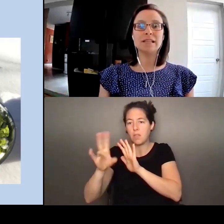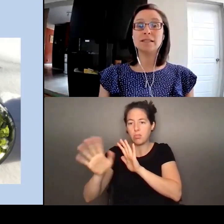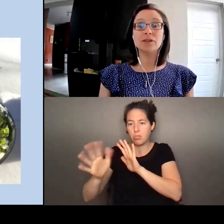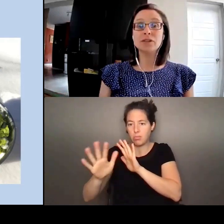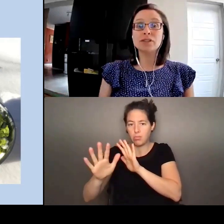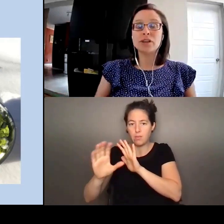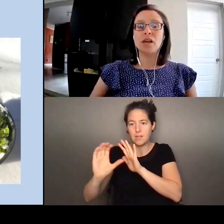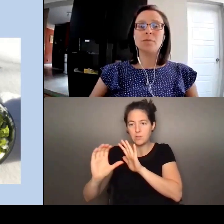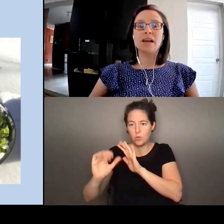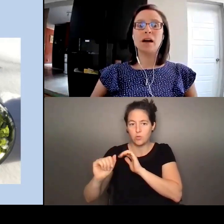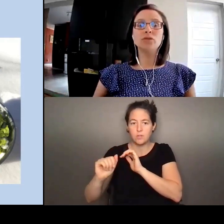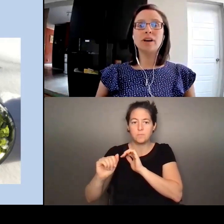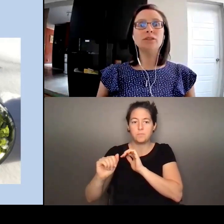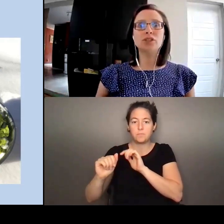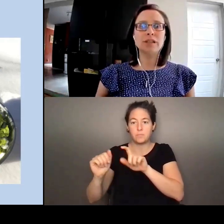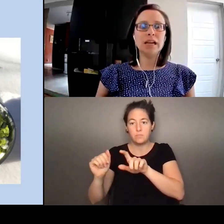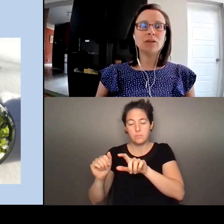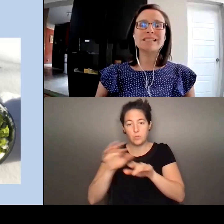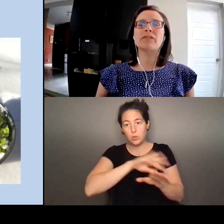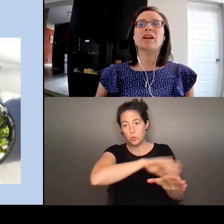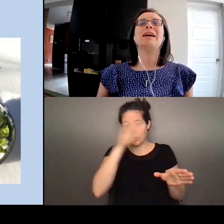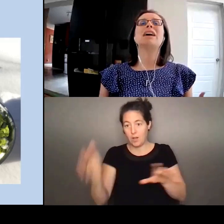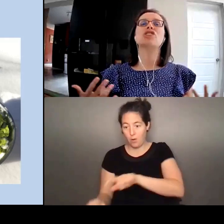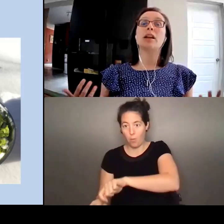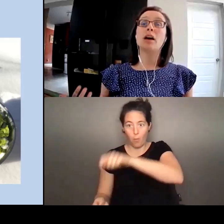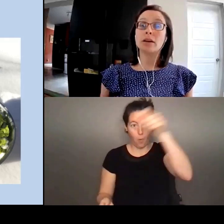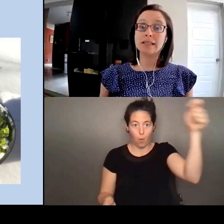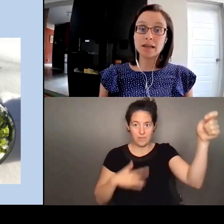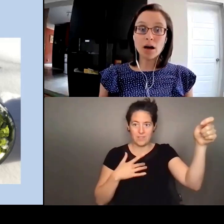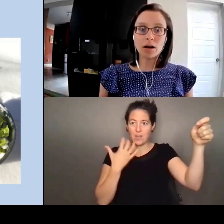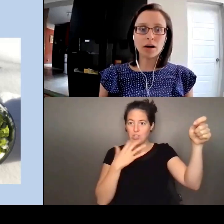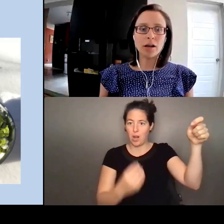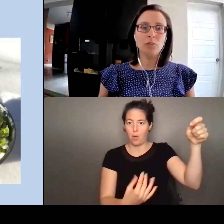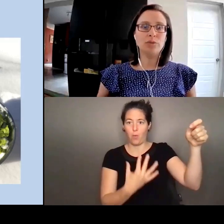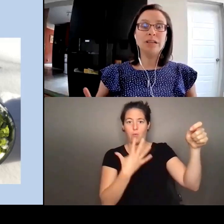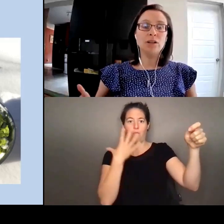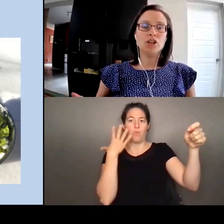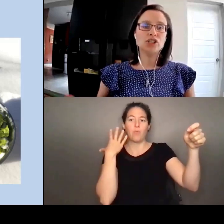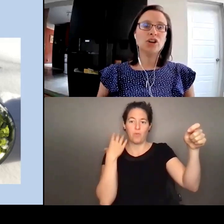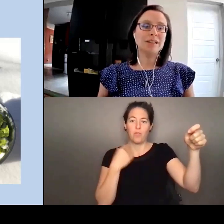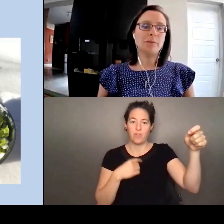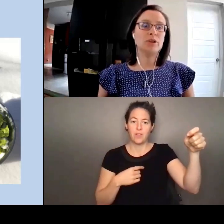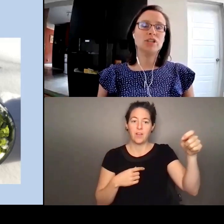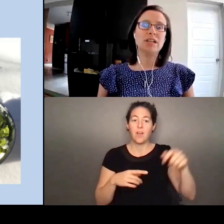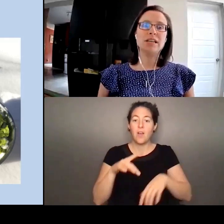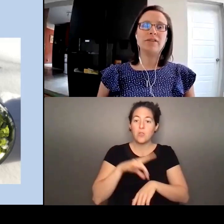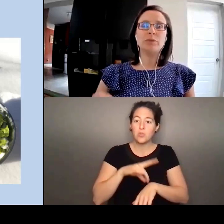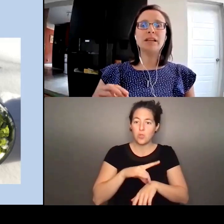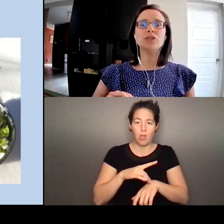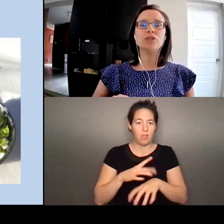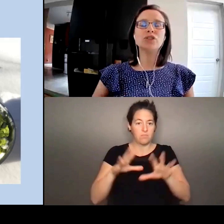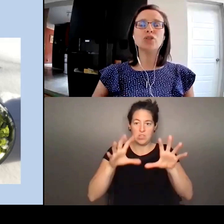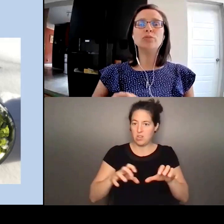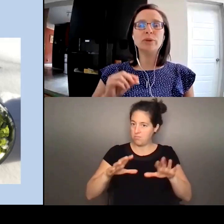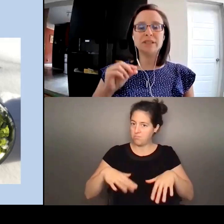degrés Celsius. Mais en ouvrant le tunnel, on sent vraiment la chaleur qui sort. Puis le sol n'était pas gelé. Il y avait